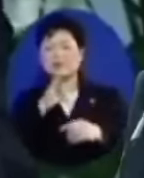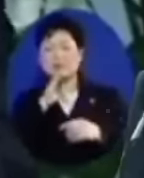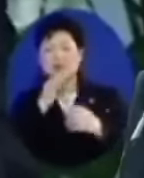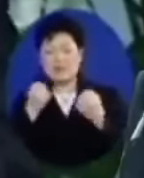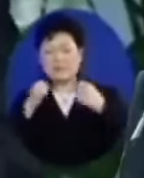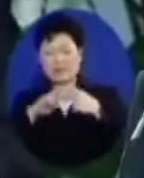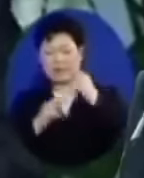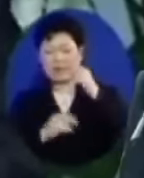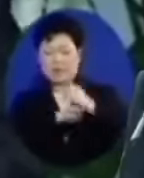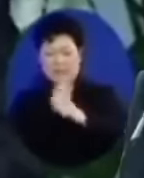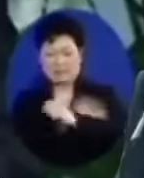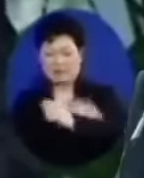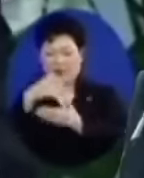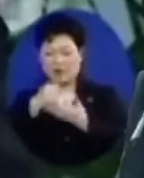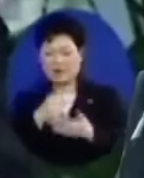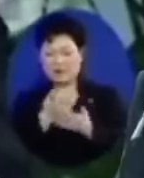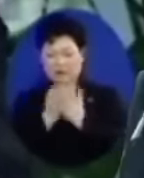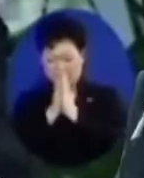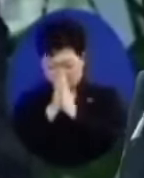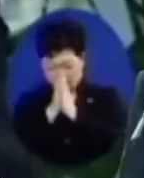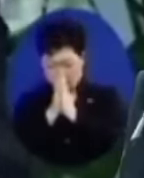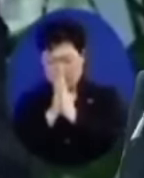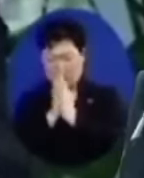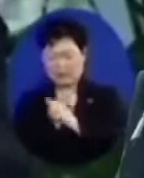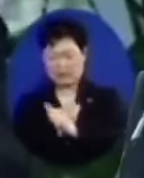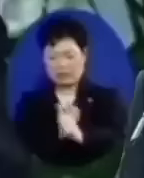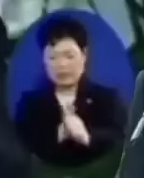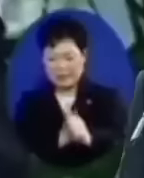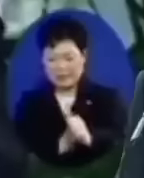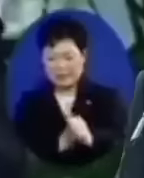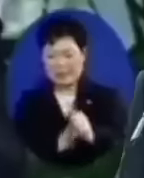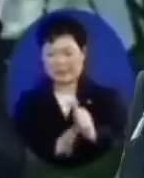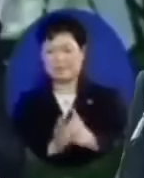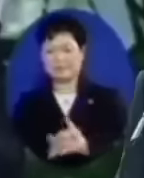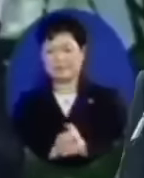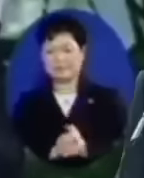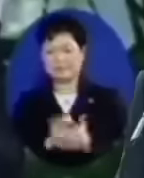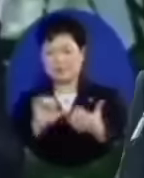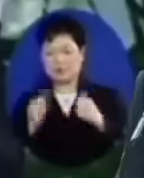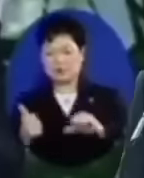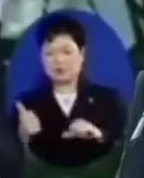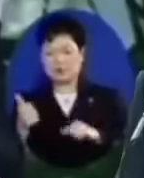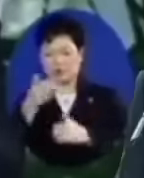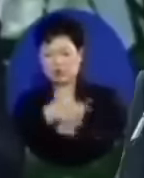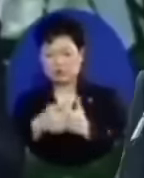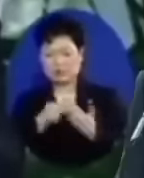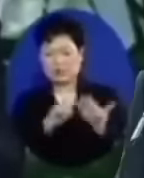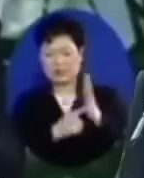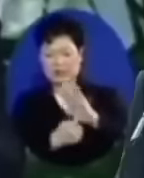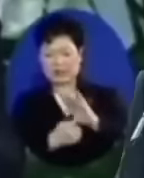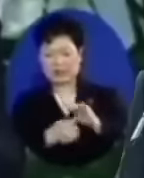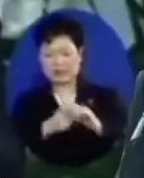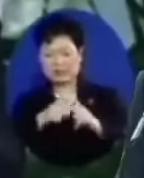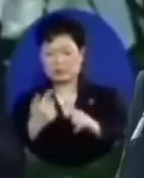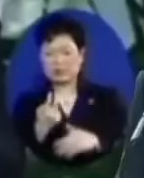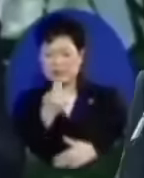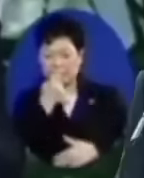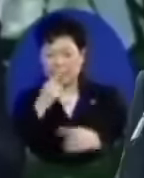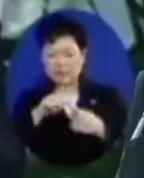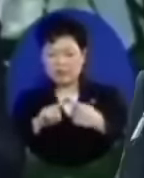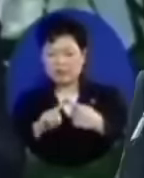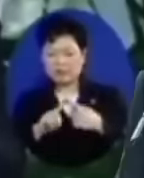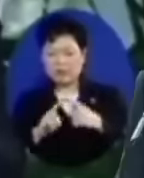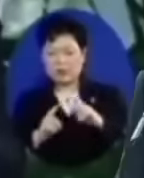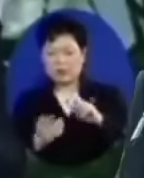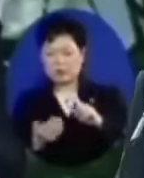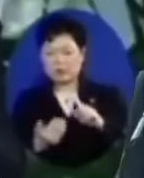하여 주시옵소서. 그렇게 기도하게 되시기를 간절히 바랍니다. 죽을 육체에 나타난 예수의 생명에 대해서는 고린도후서